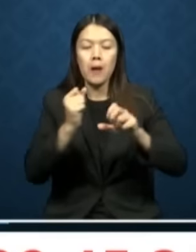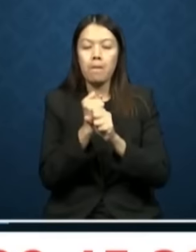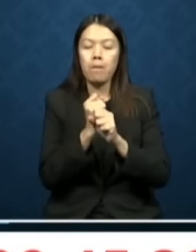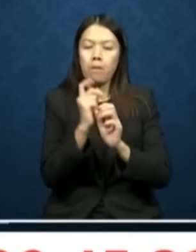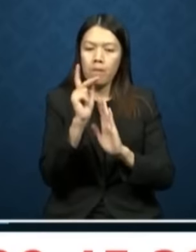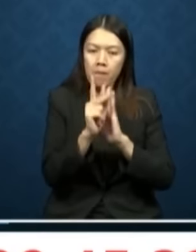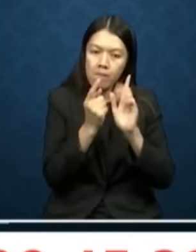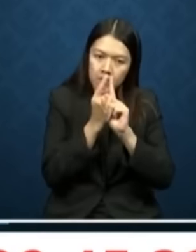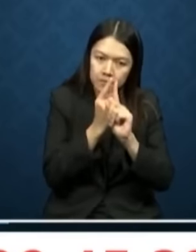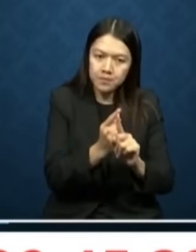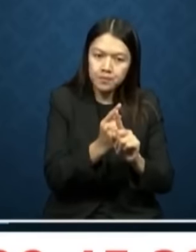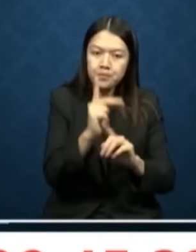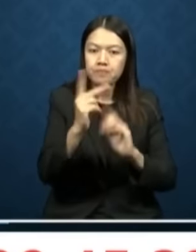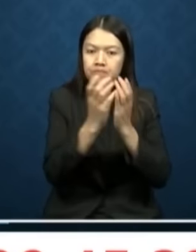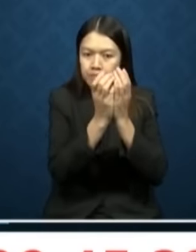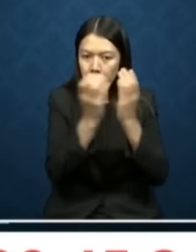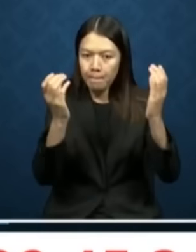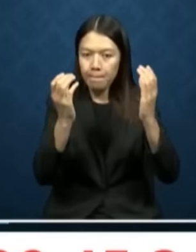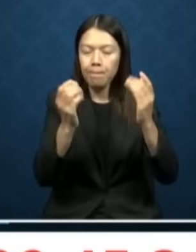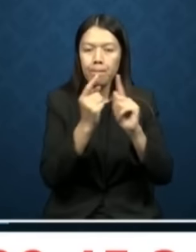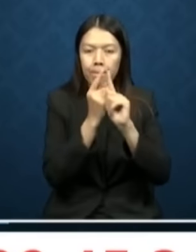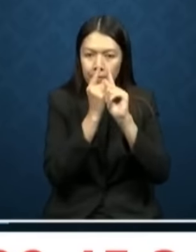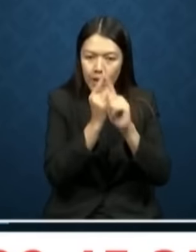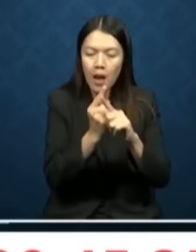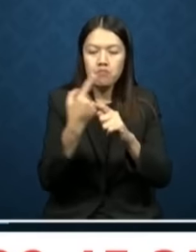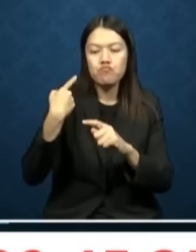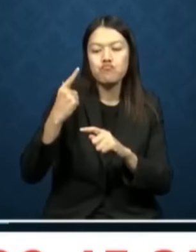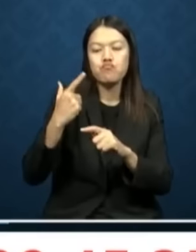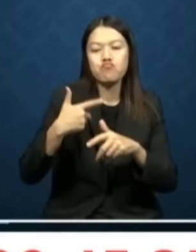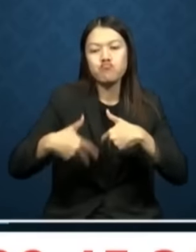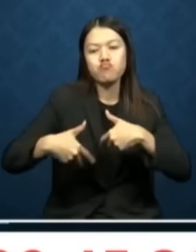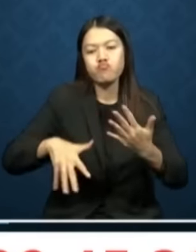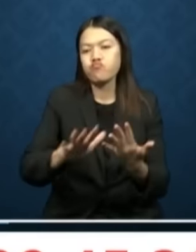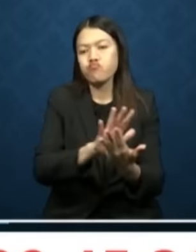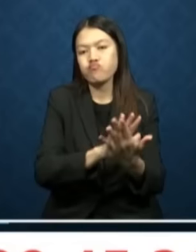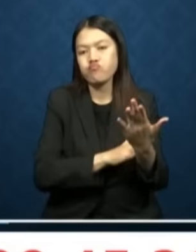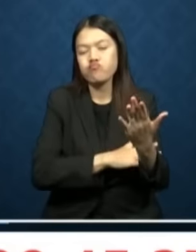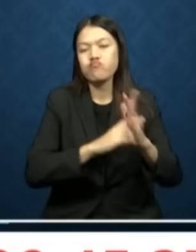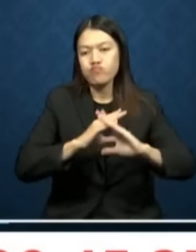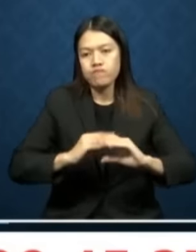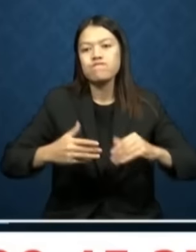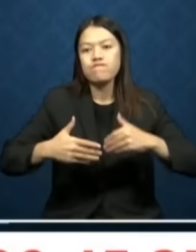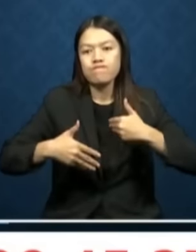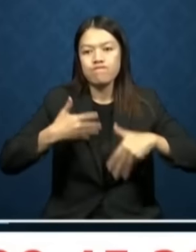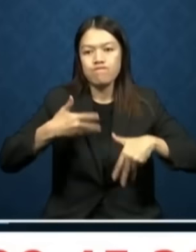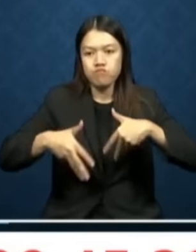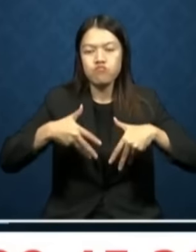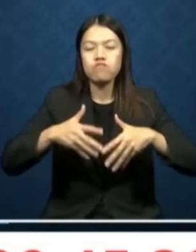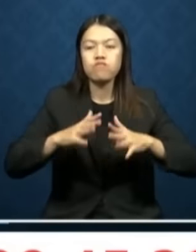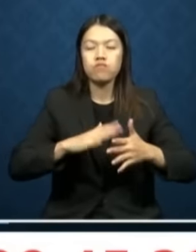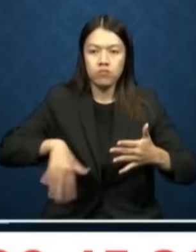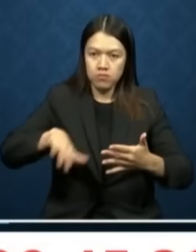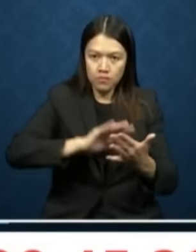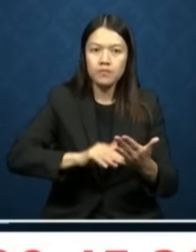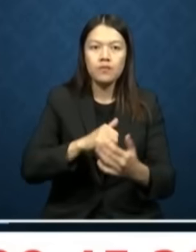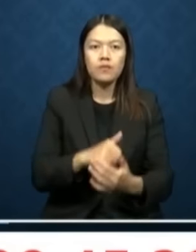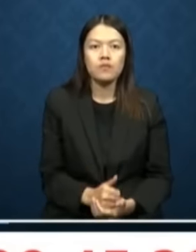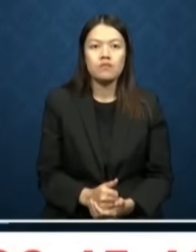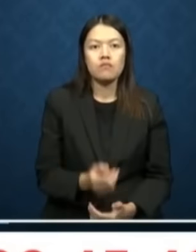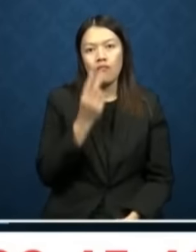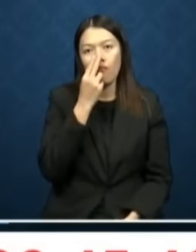กฎหมายรัฐธรรมนูญและหลักนิติธรรมเพื่อประโยชน์ส่วนรวมของประเทศชาติและความผาสุกของประชาชนโดยส่วนรวมในก